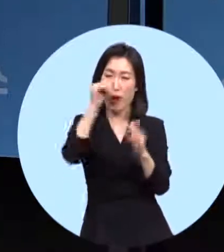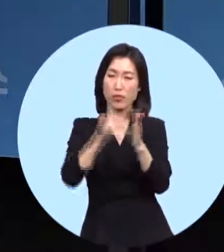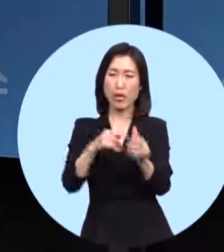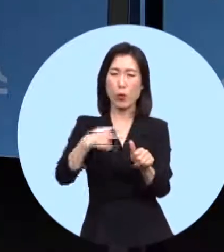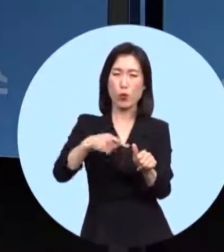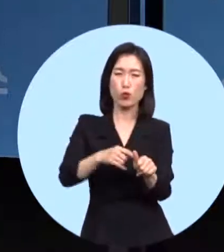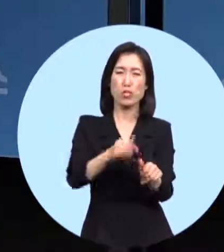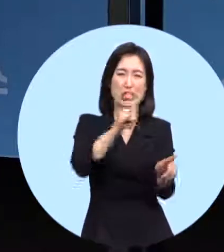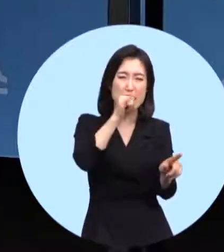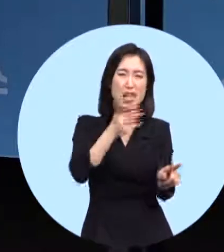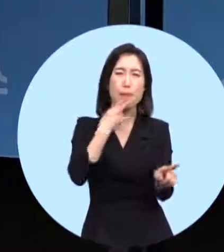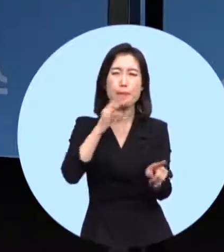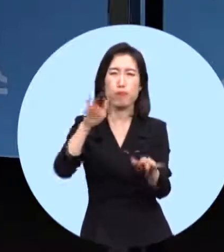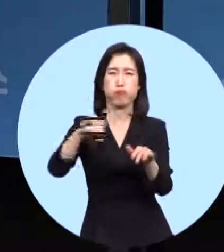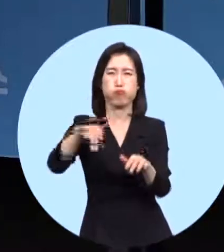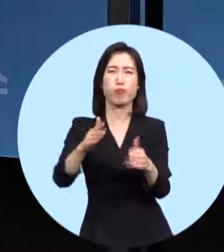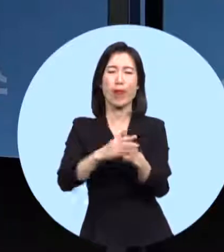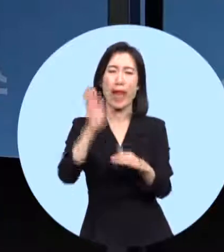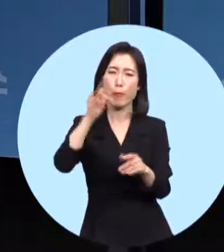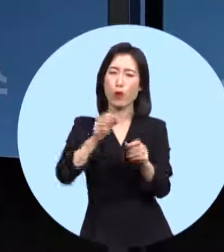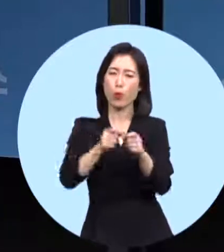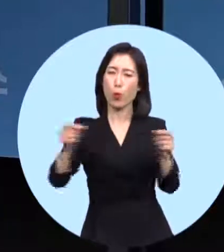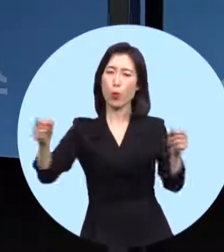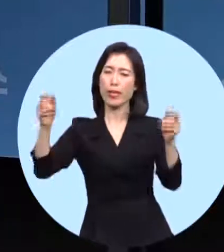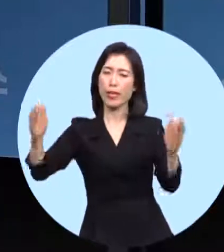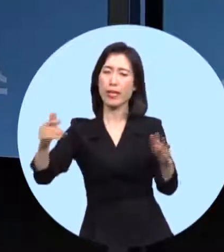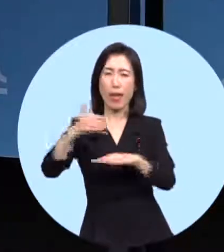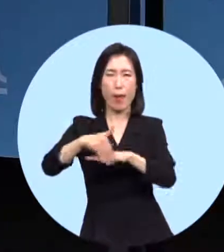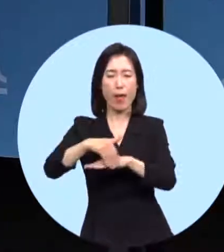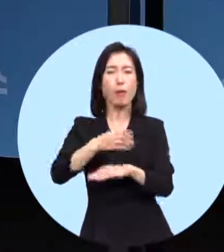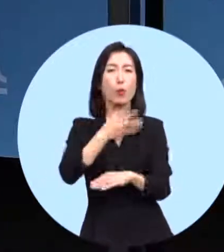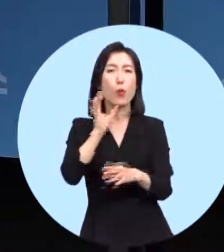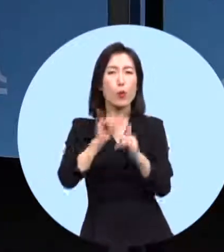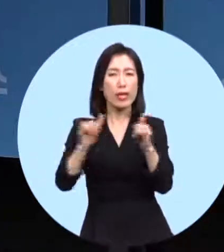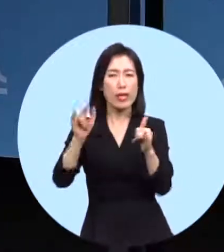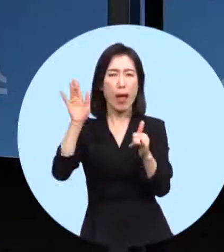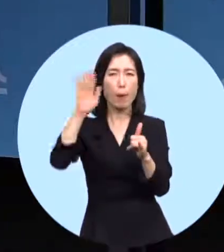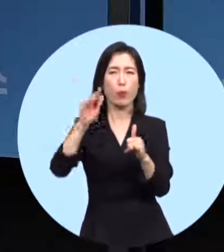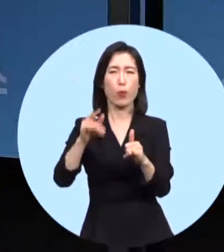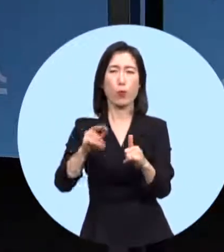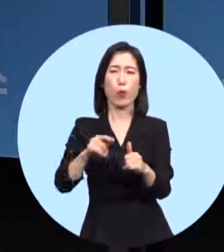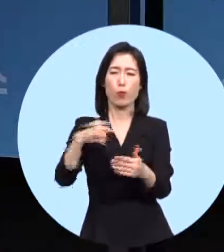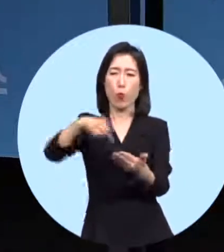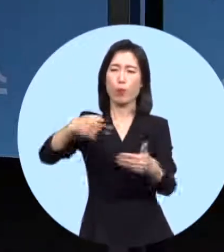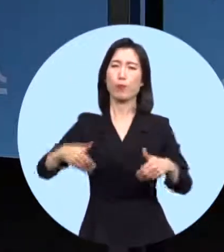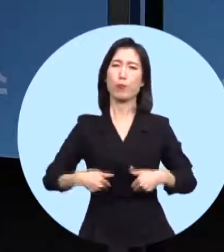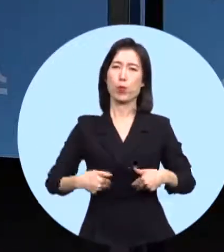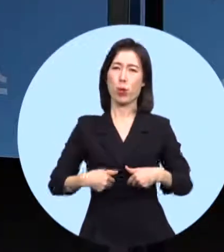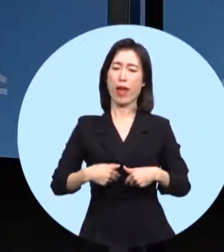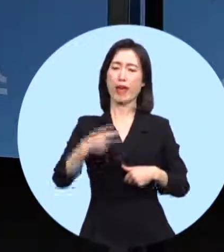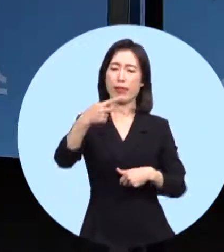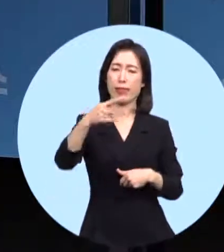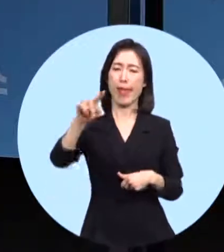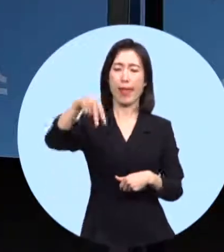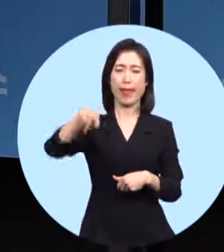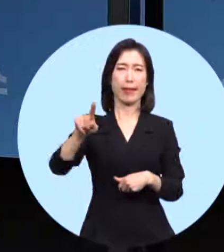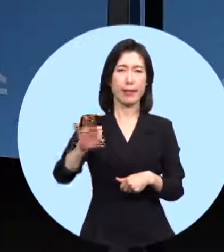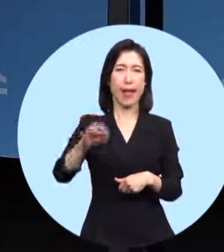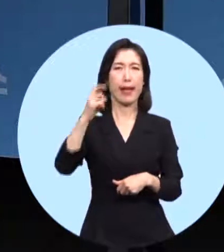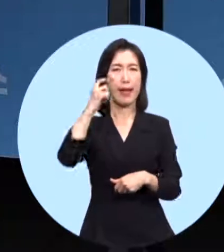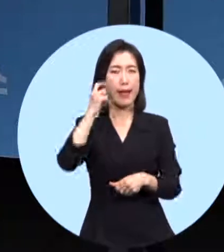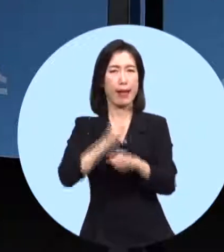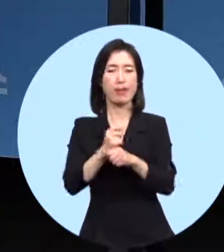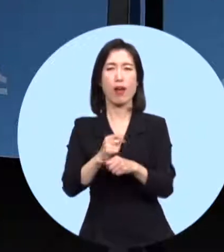평생교육을 장기적인 관점으로 접근하고 노인을 전문적인 교육 대상으로 인식하여